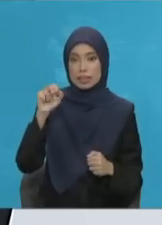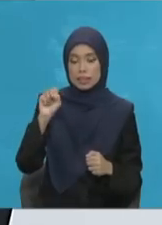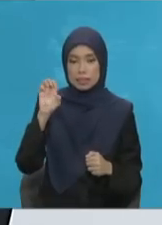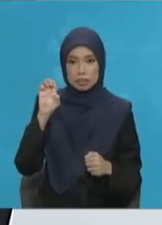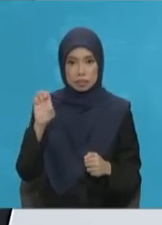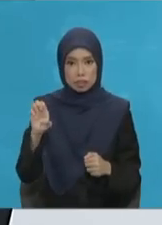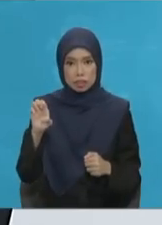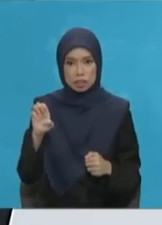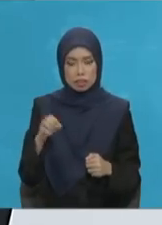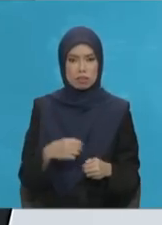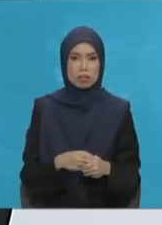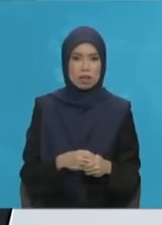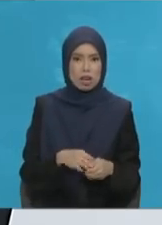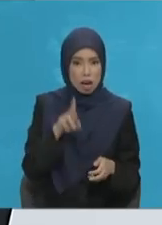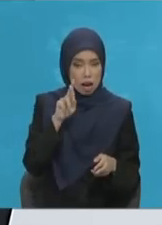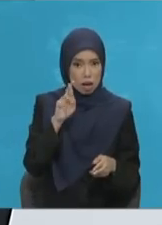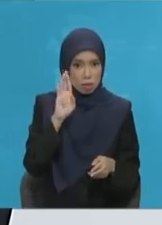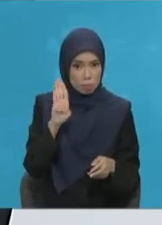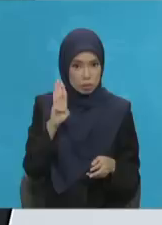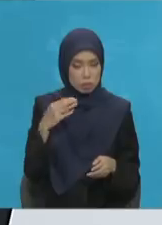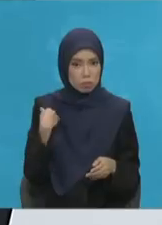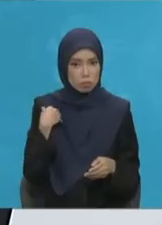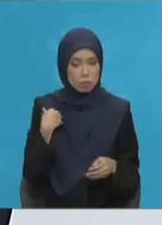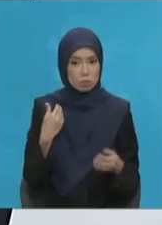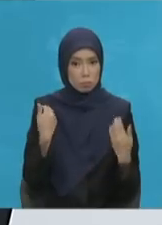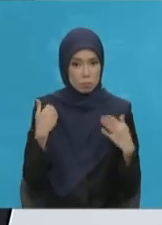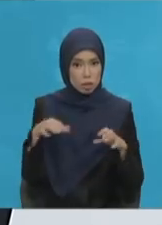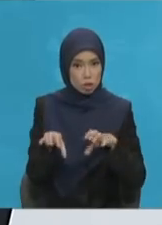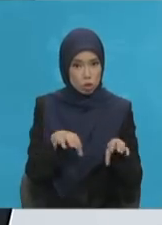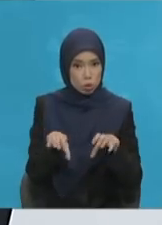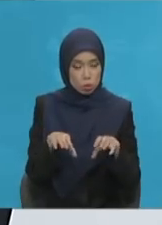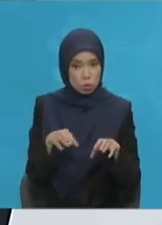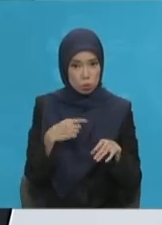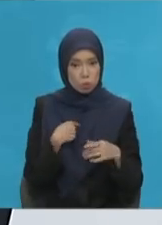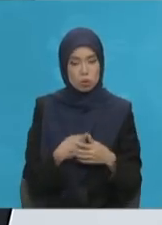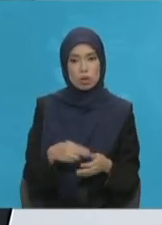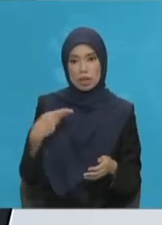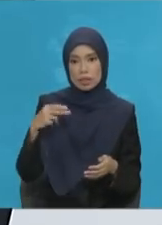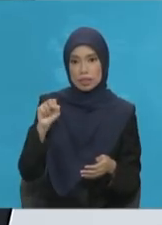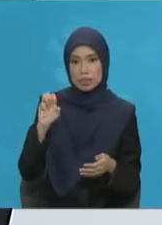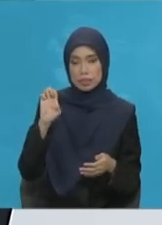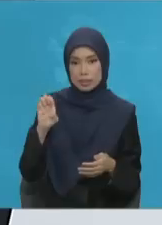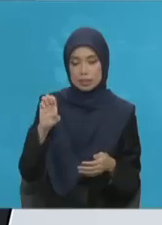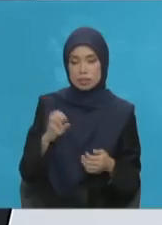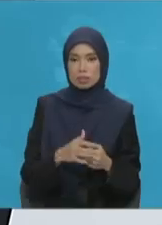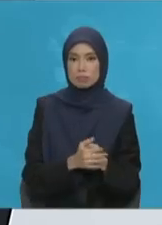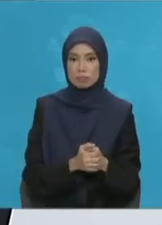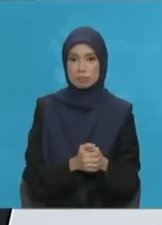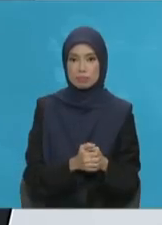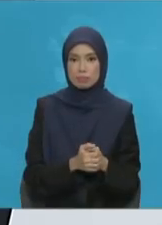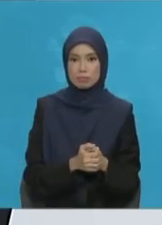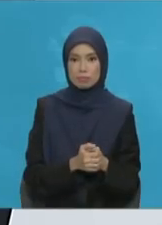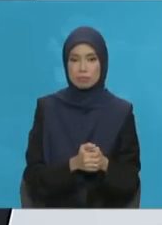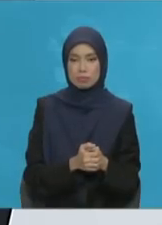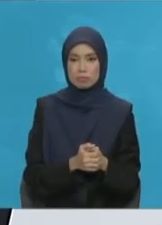mana Arbi melaksanakan pihak SSI yang telah disediakan dan